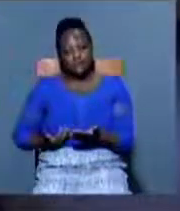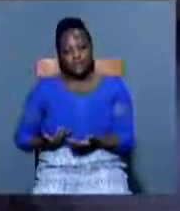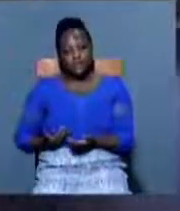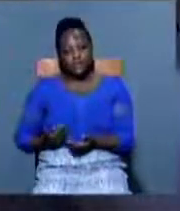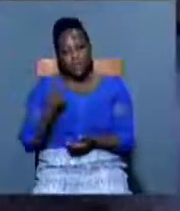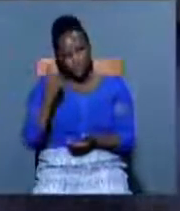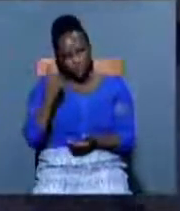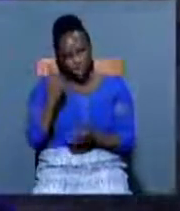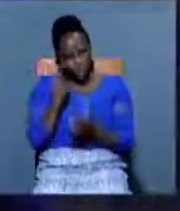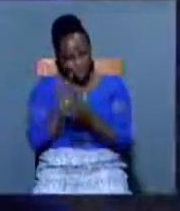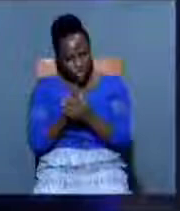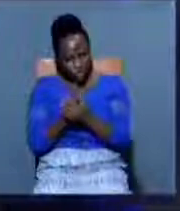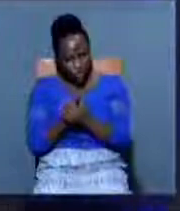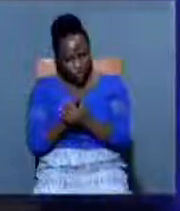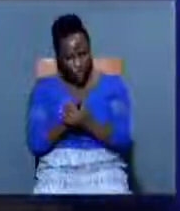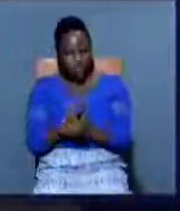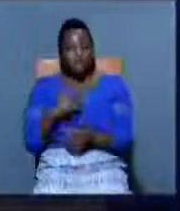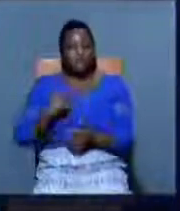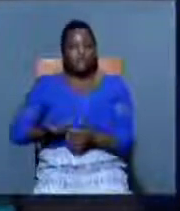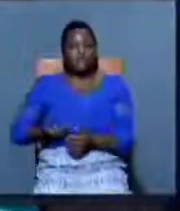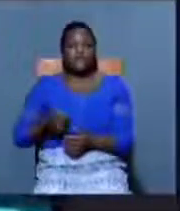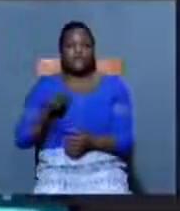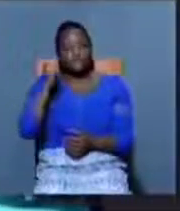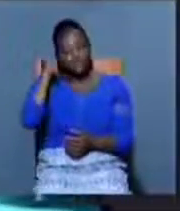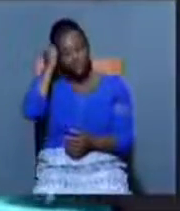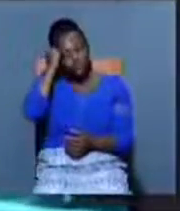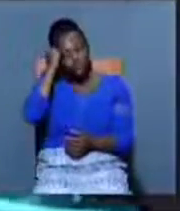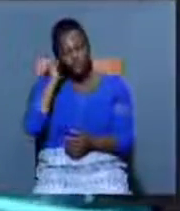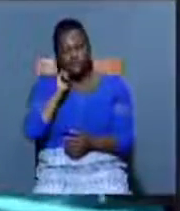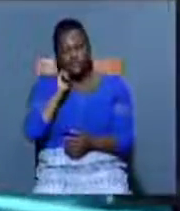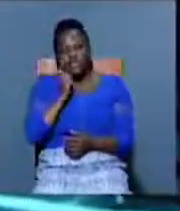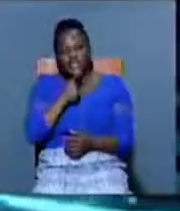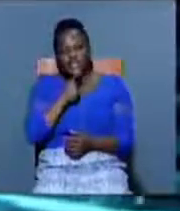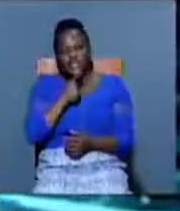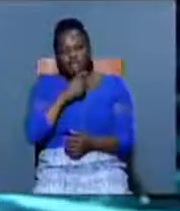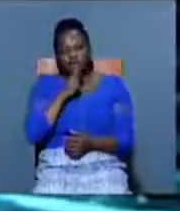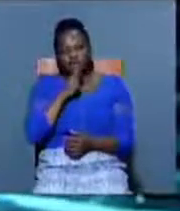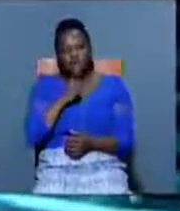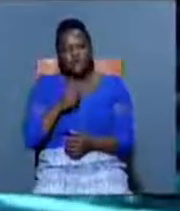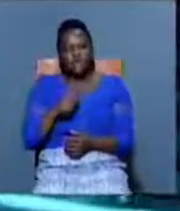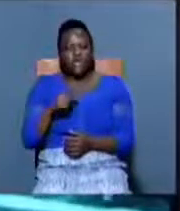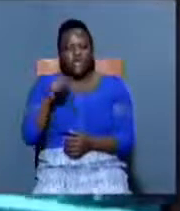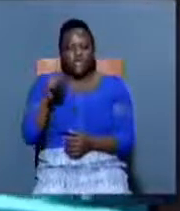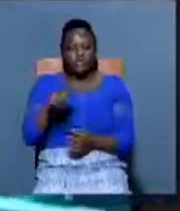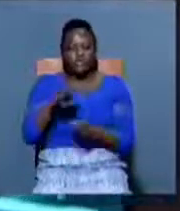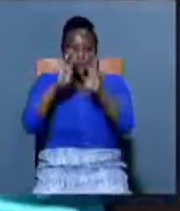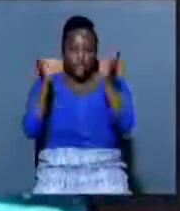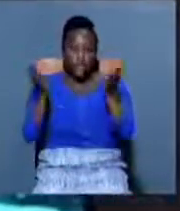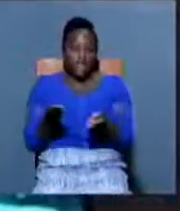alikuwa anakumbushwa kila mwanaume na mwanamke aliyekuweko duniani ni watoto wako.